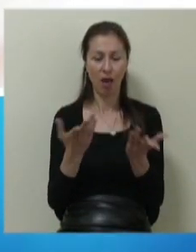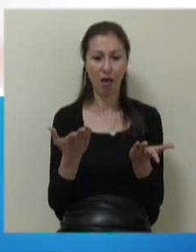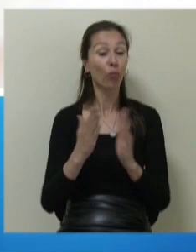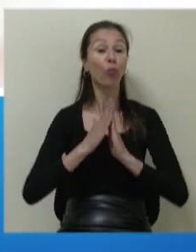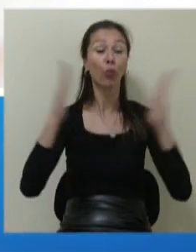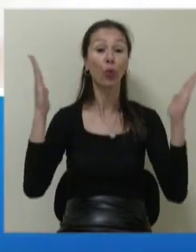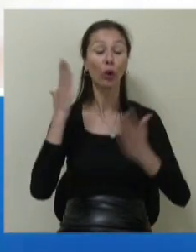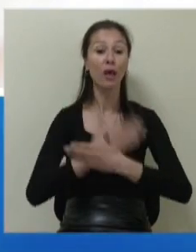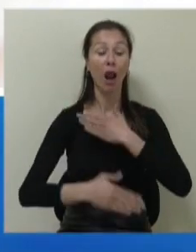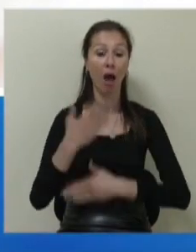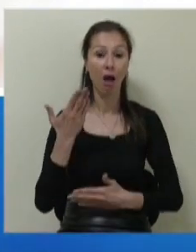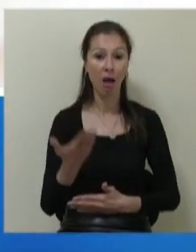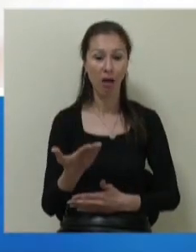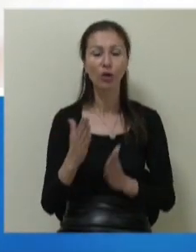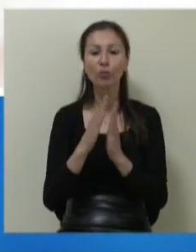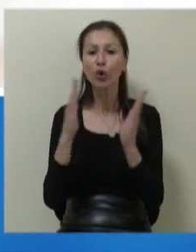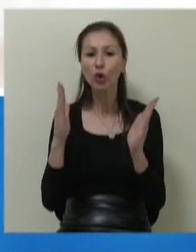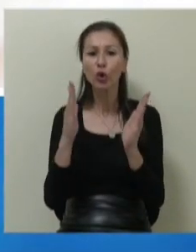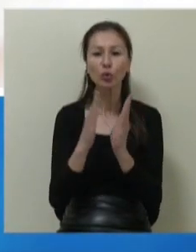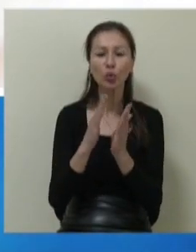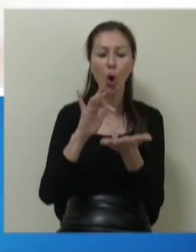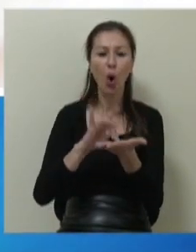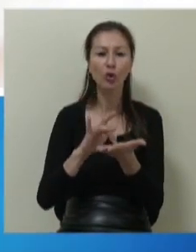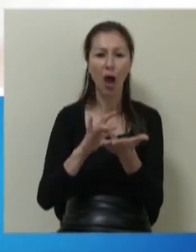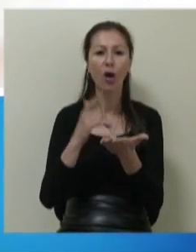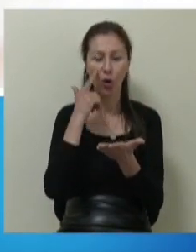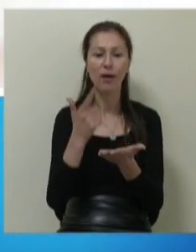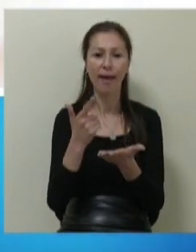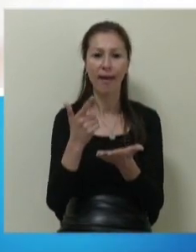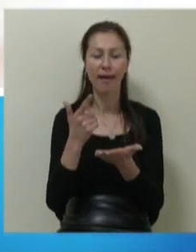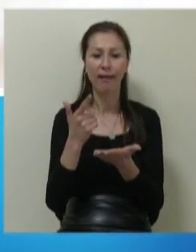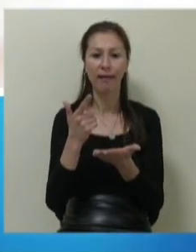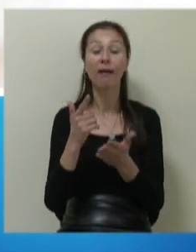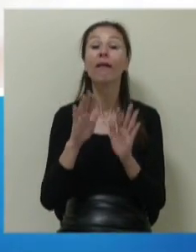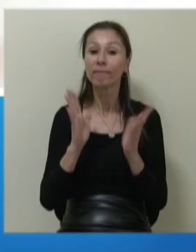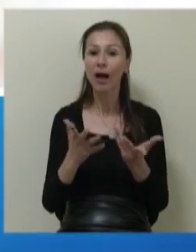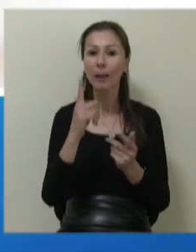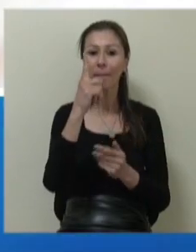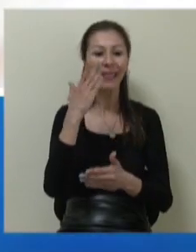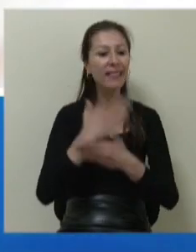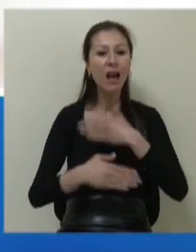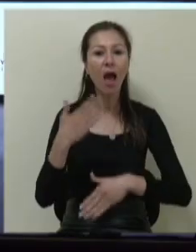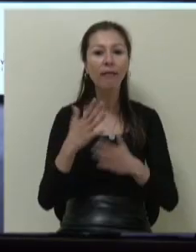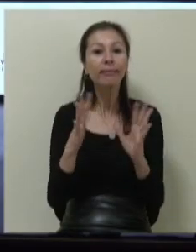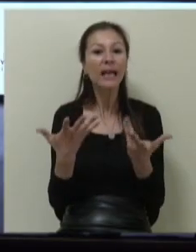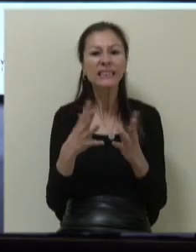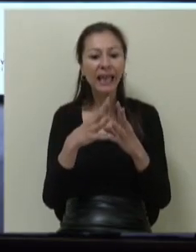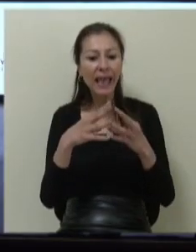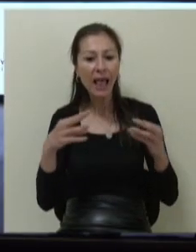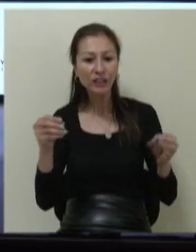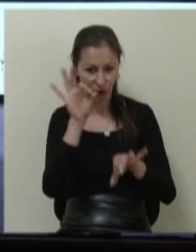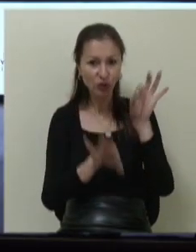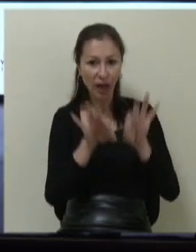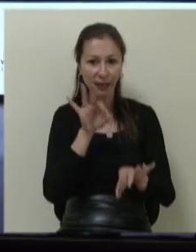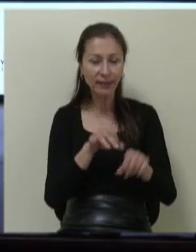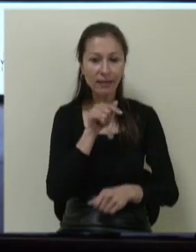Büyük yaralar açıyoruz. Büyük, küçük, orta büyüklükte yaralar açıyoruz. Fakat bir yaranın nasıl iyileştiğini incelersek